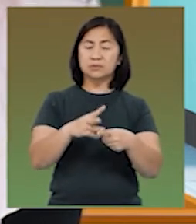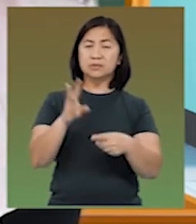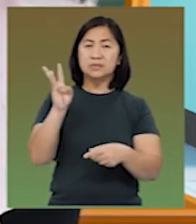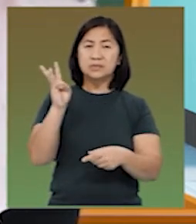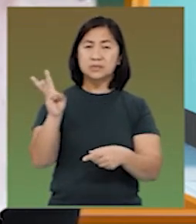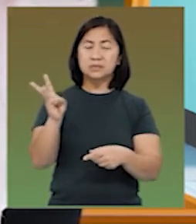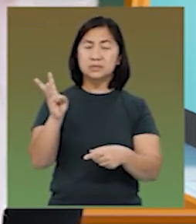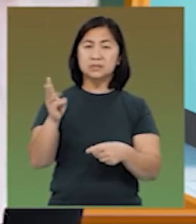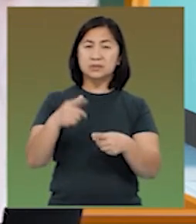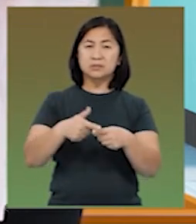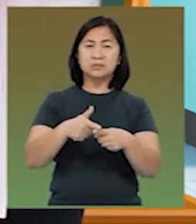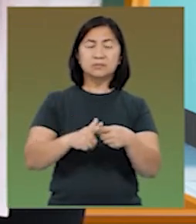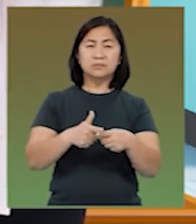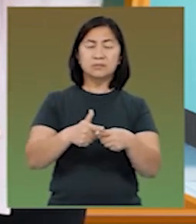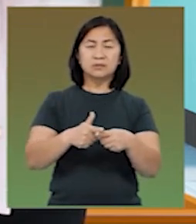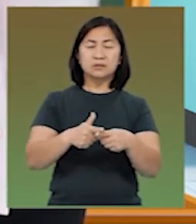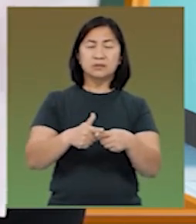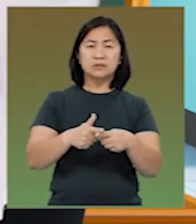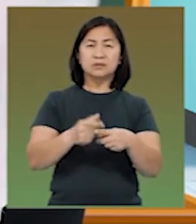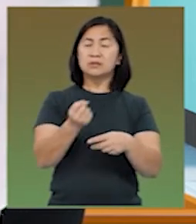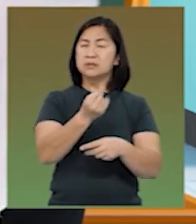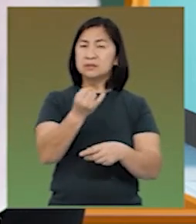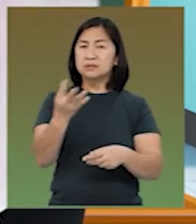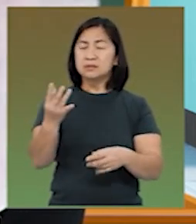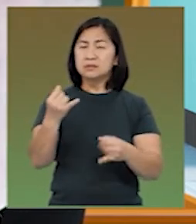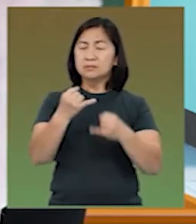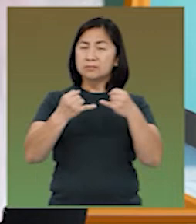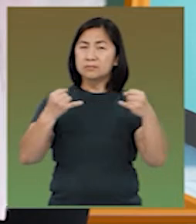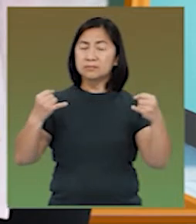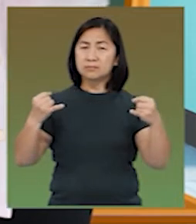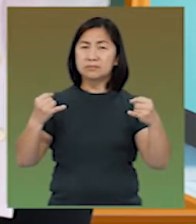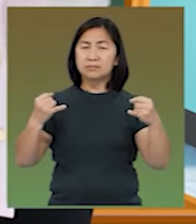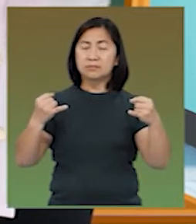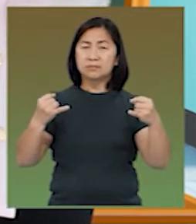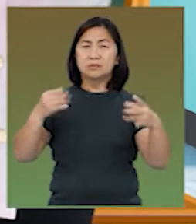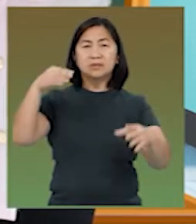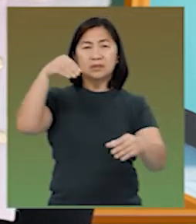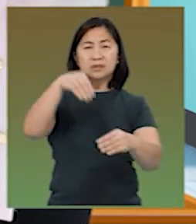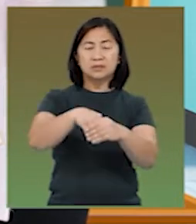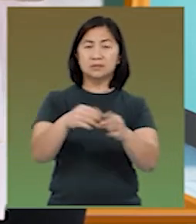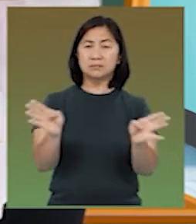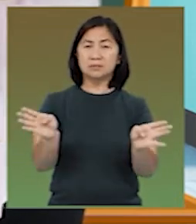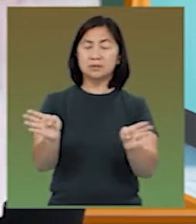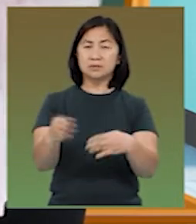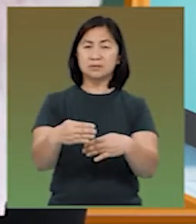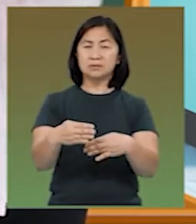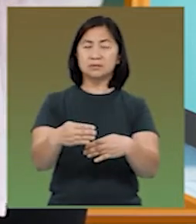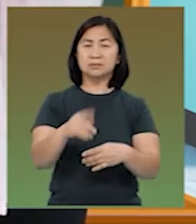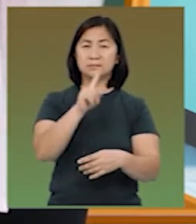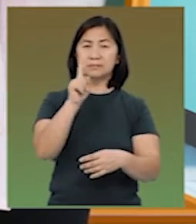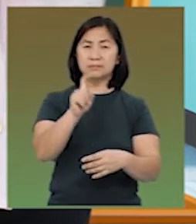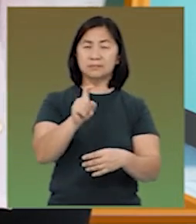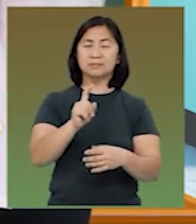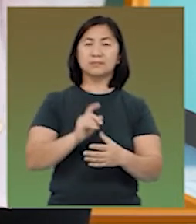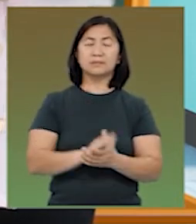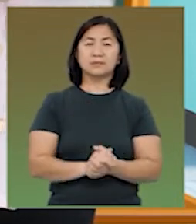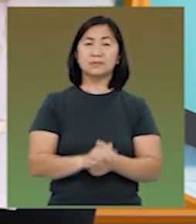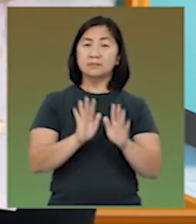tumitimbang ng 60 grams, ilang packs ng noodles ang nasa loob ng kahon?